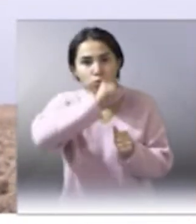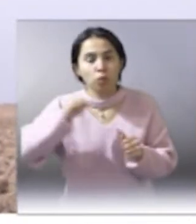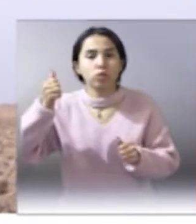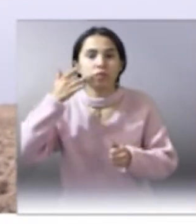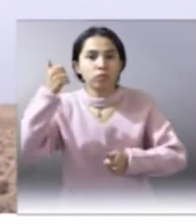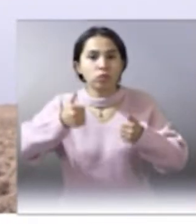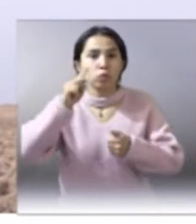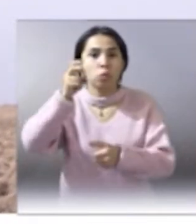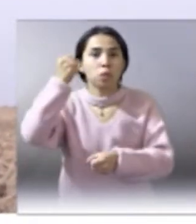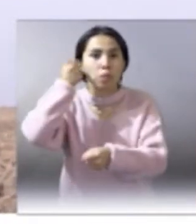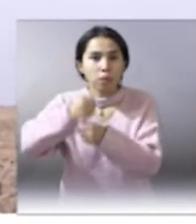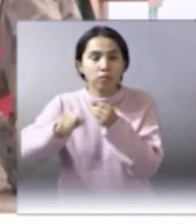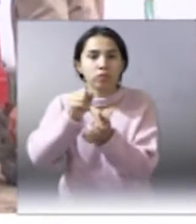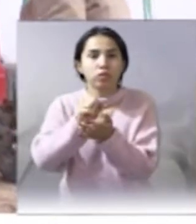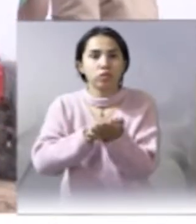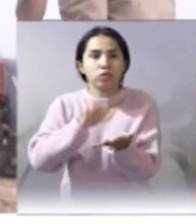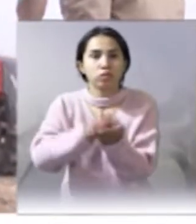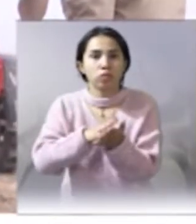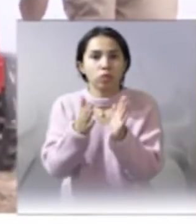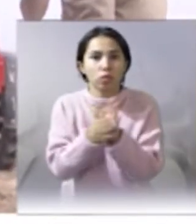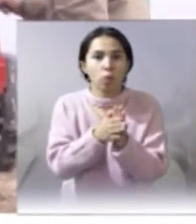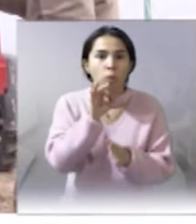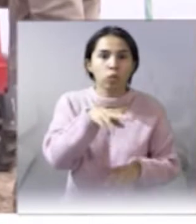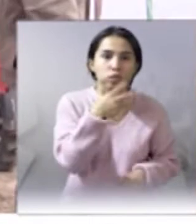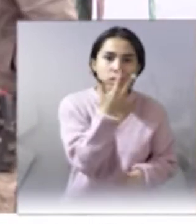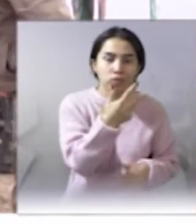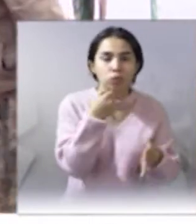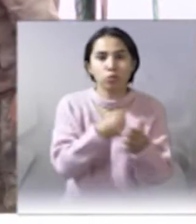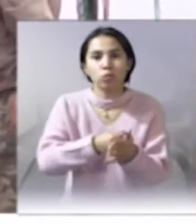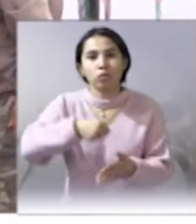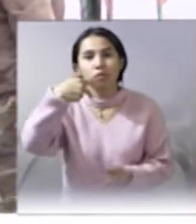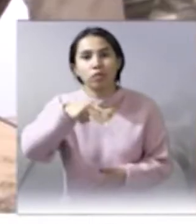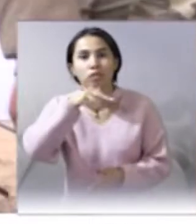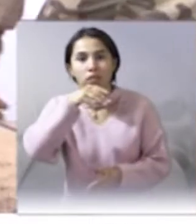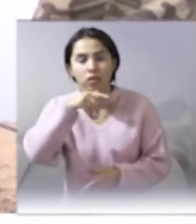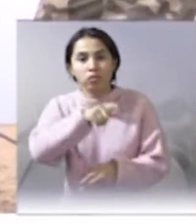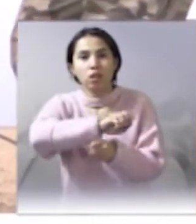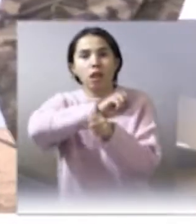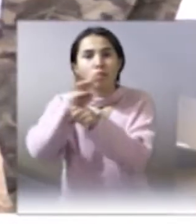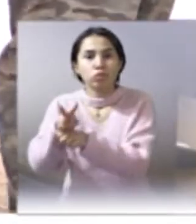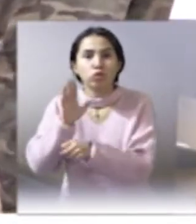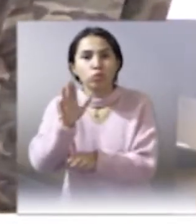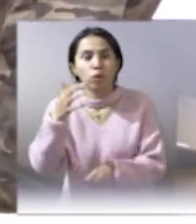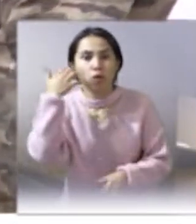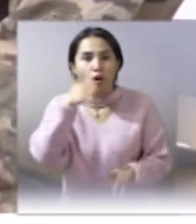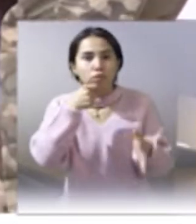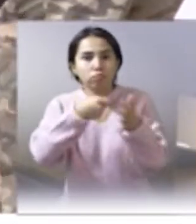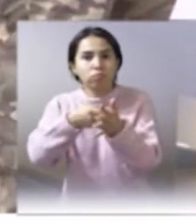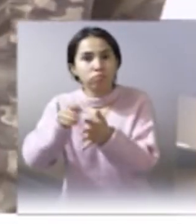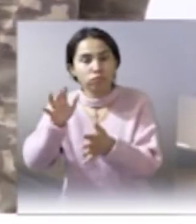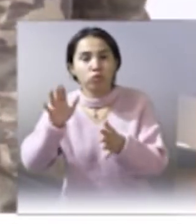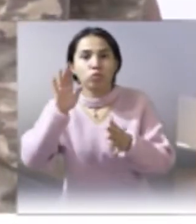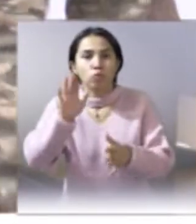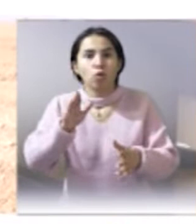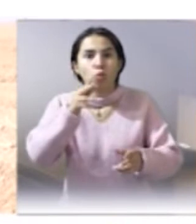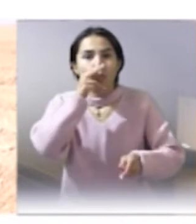подсобные хозяйства в источник дохода. Летом рабочая группа во главе с акимом области посетила каждый сельский округ, где наряду со знакомством